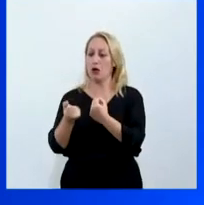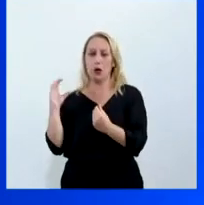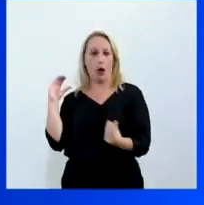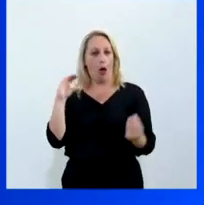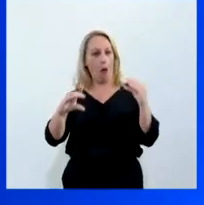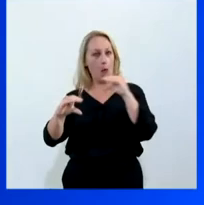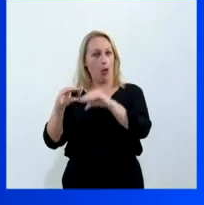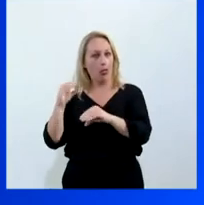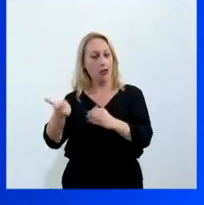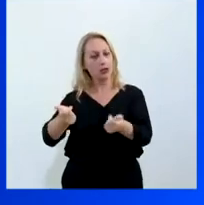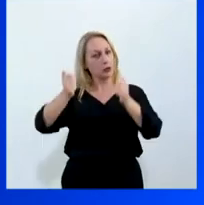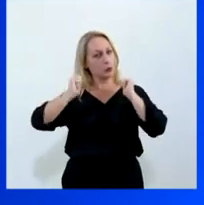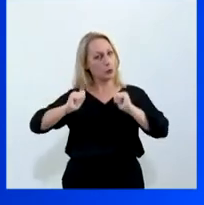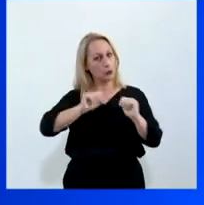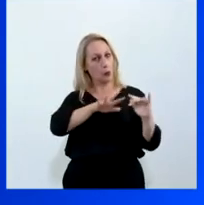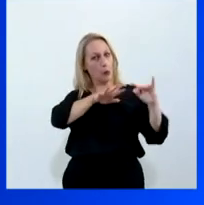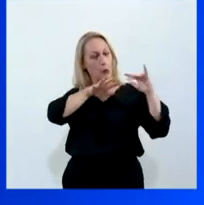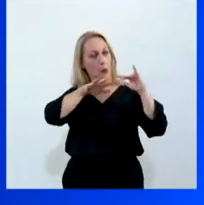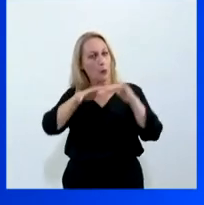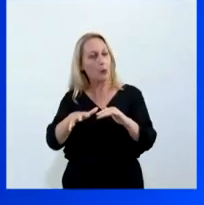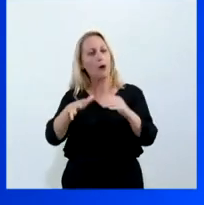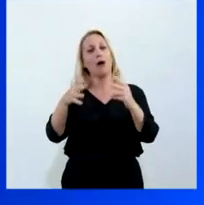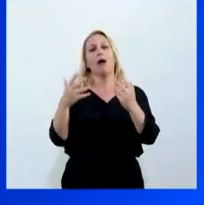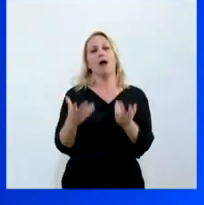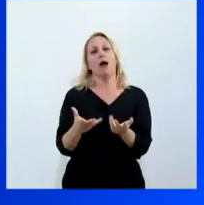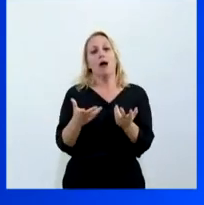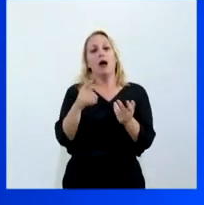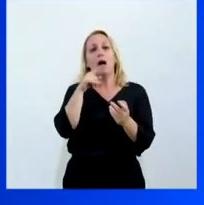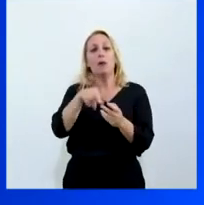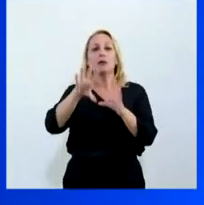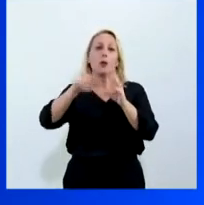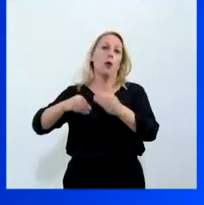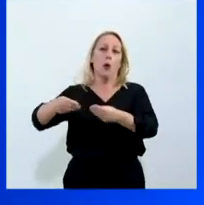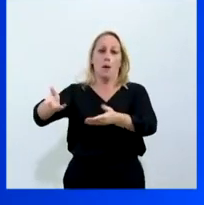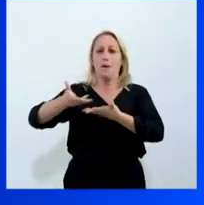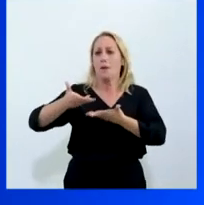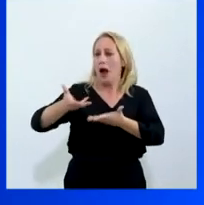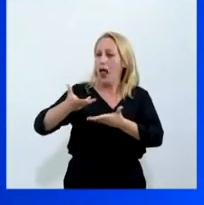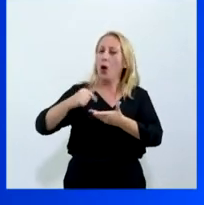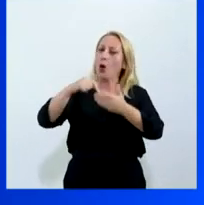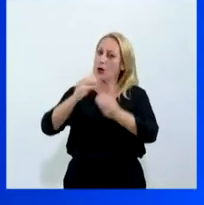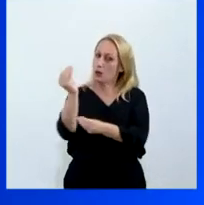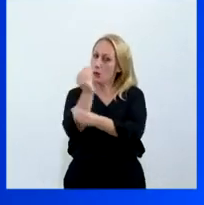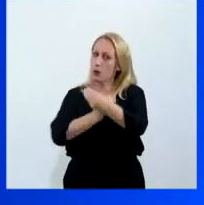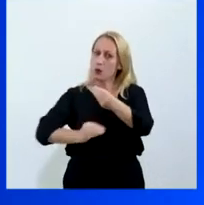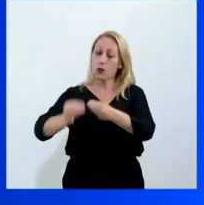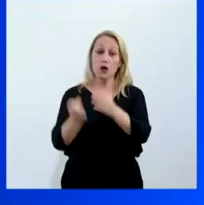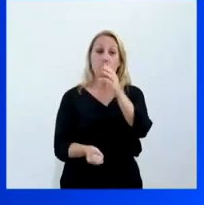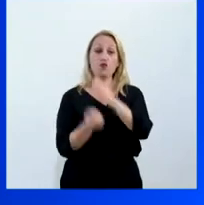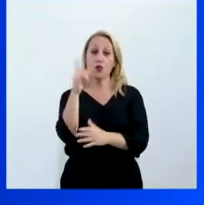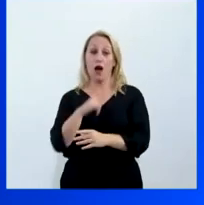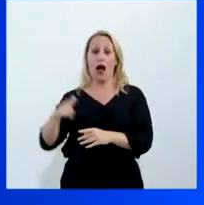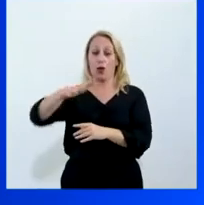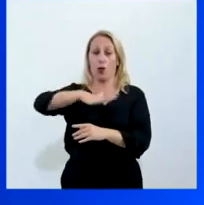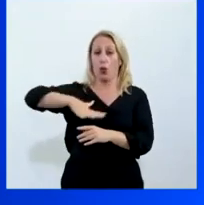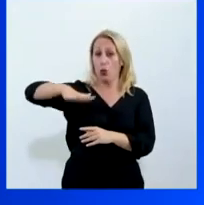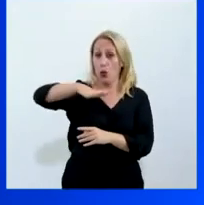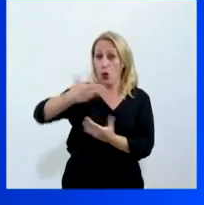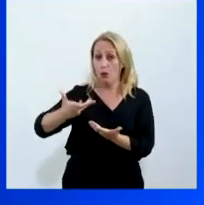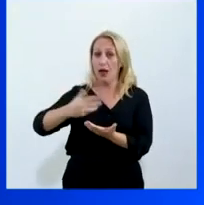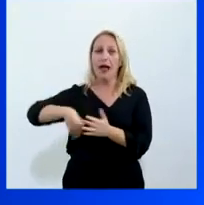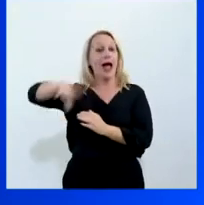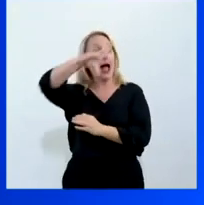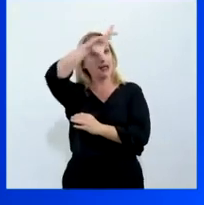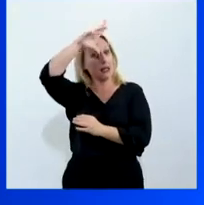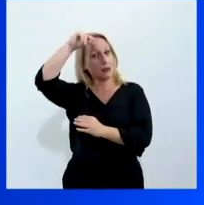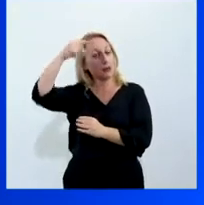με πολύ τουρισμό, με έμφαση στην παραγωγή, με ένα καινούριο αεροδρόμιο, με τα πανεπιστήμια της πια